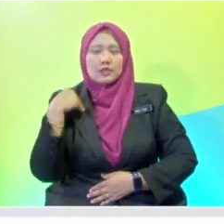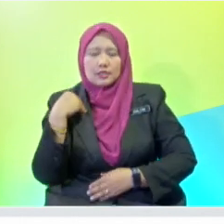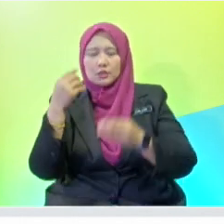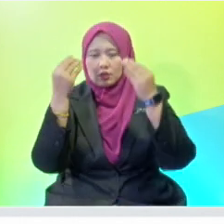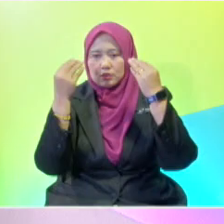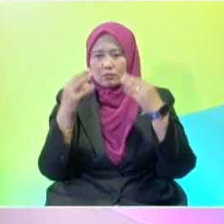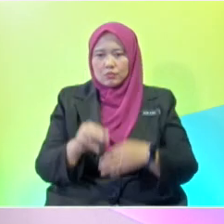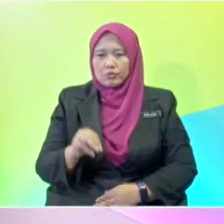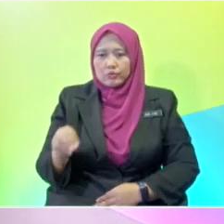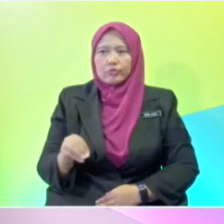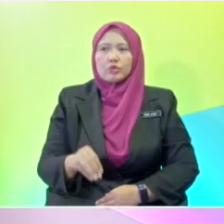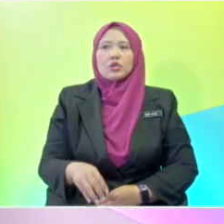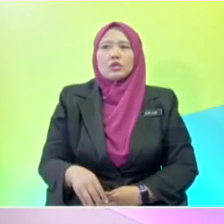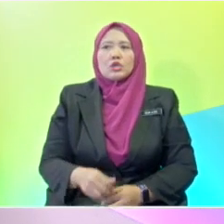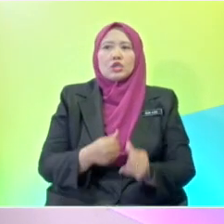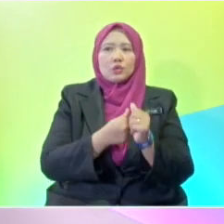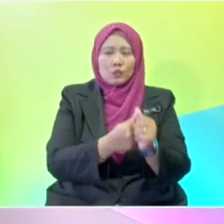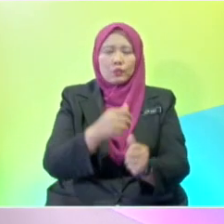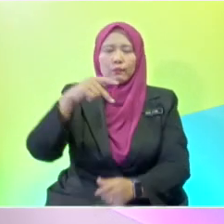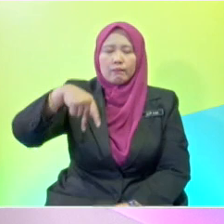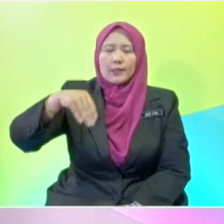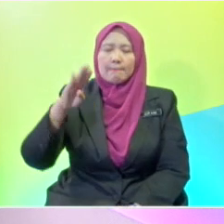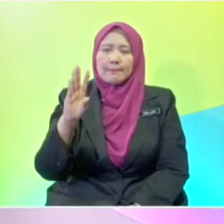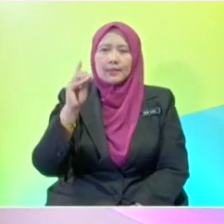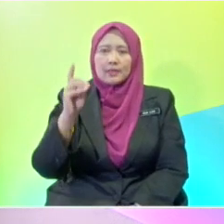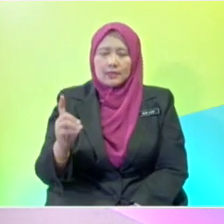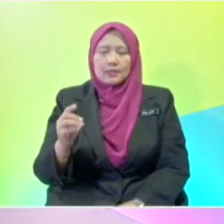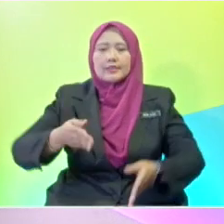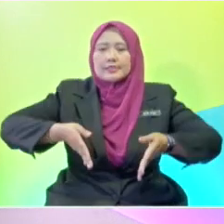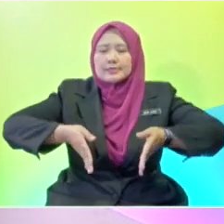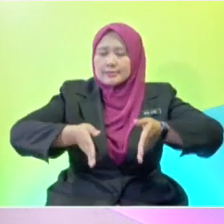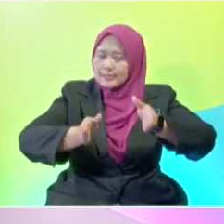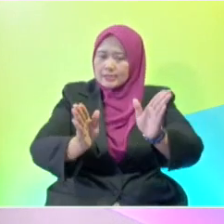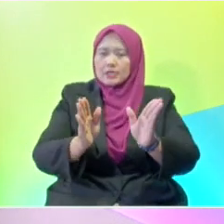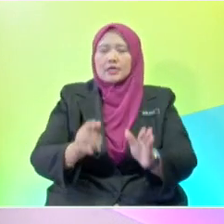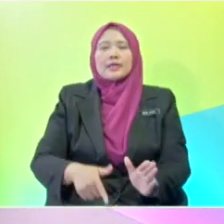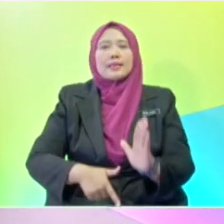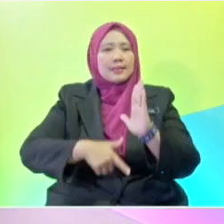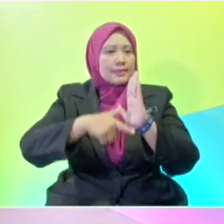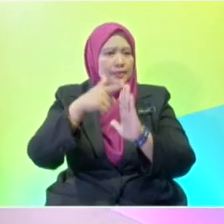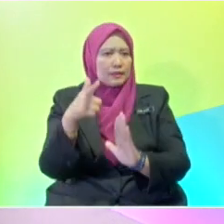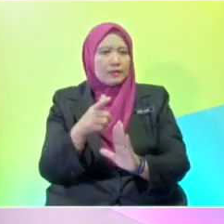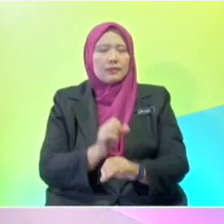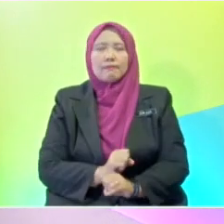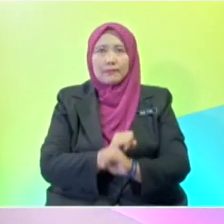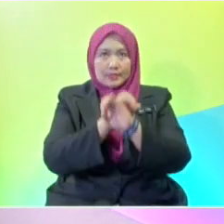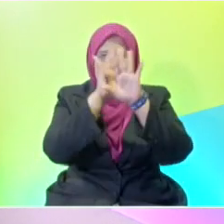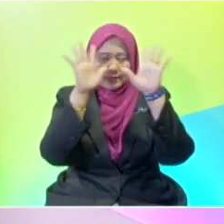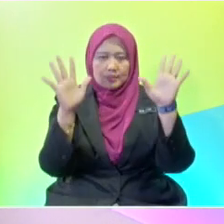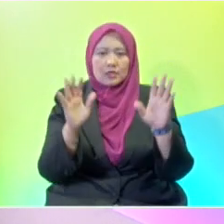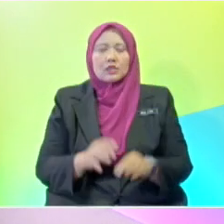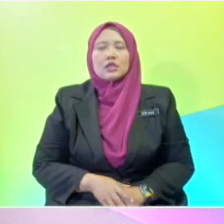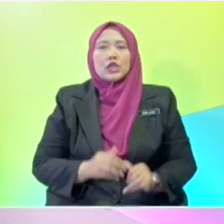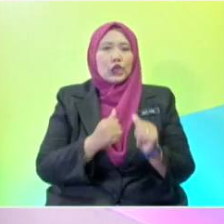bagi memastikan PBD yang dijalankan adalah lebih telus dan juga merujuk pada